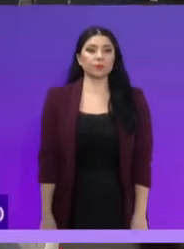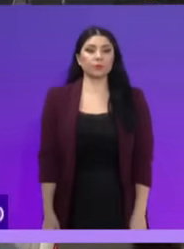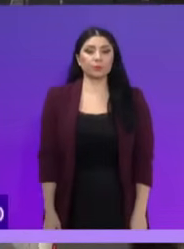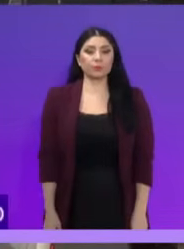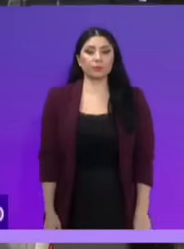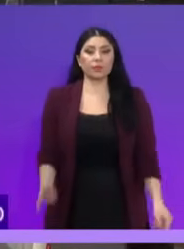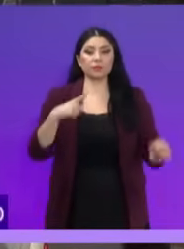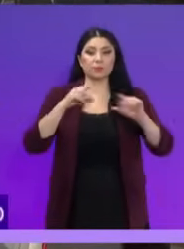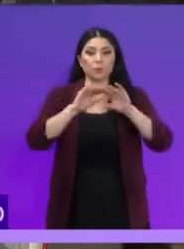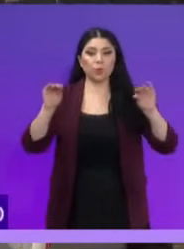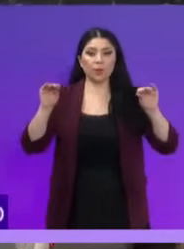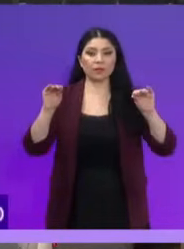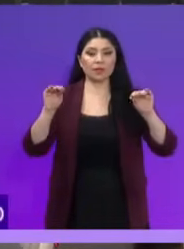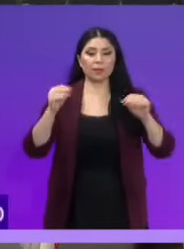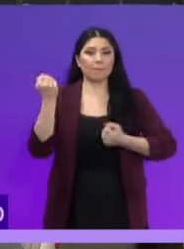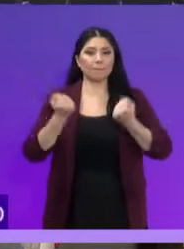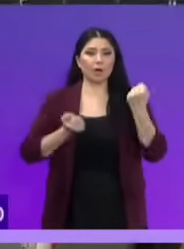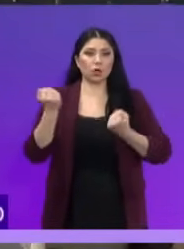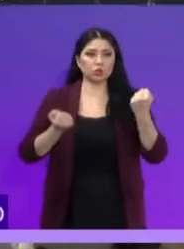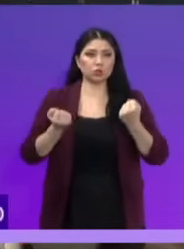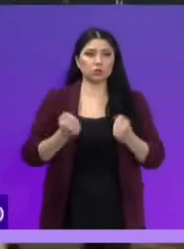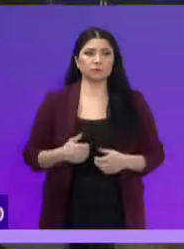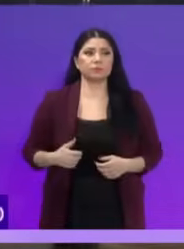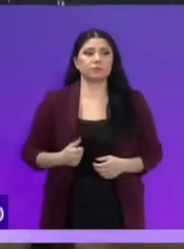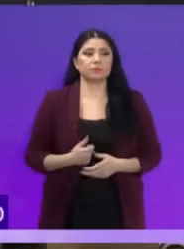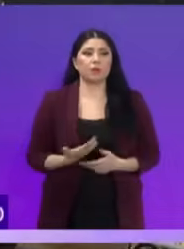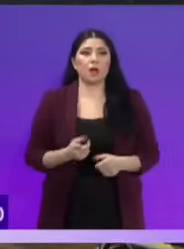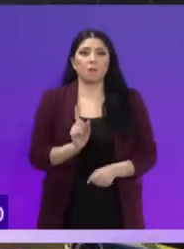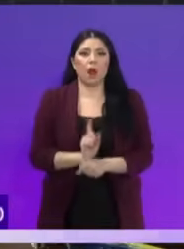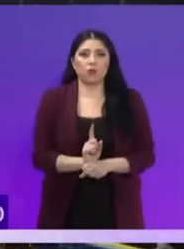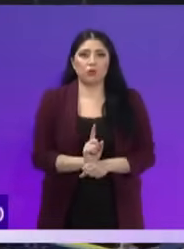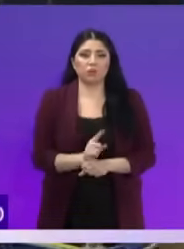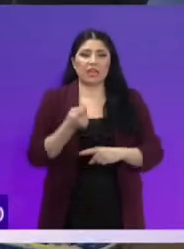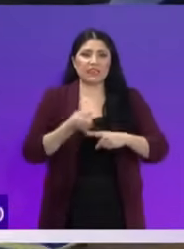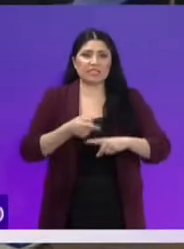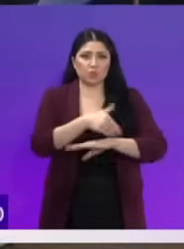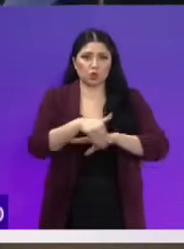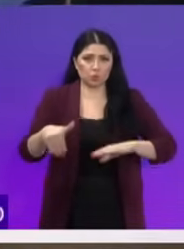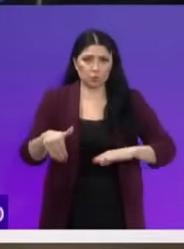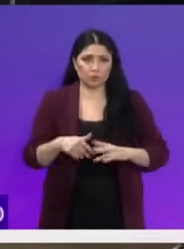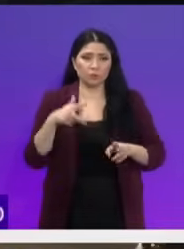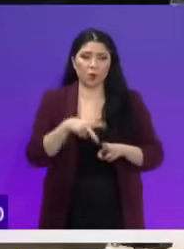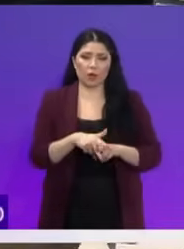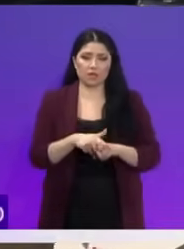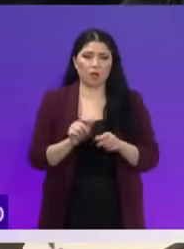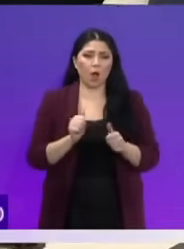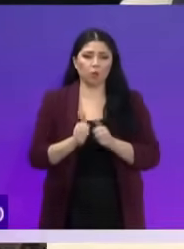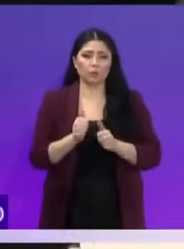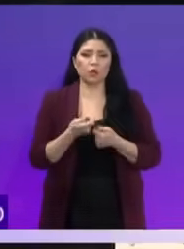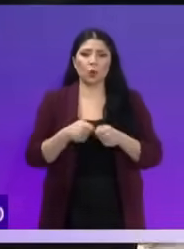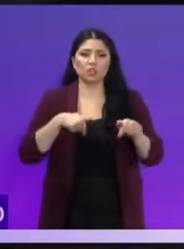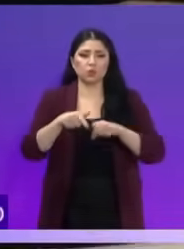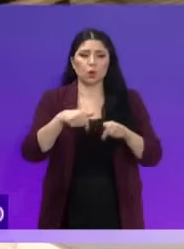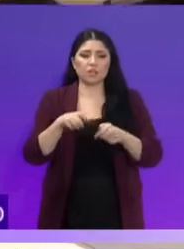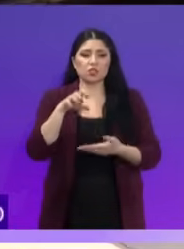sunt zeci de vehicule care pur și simplu stau pe loc în intersecție și blochează automat tot traficul din